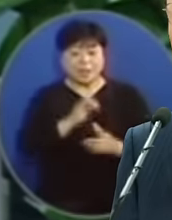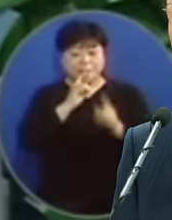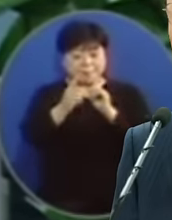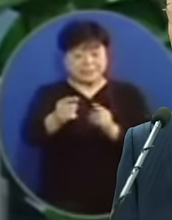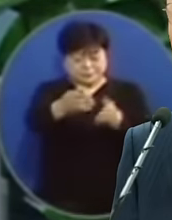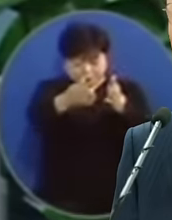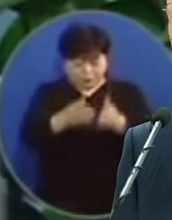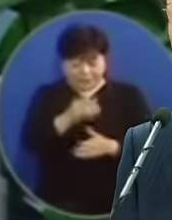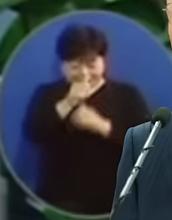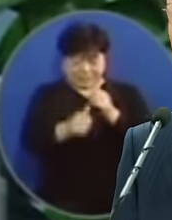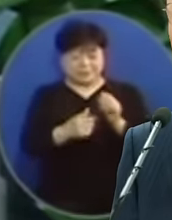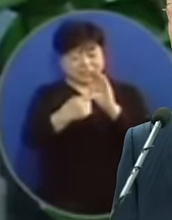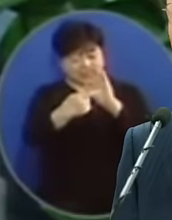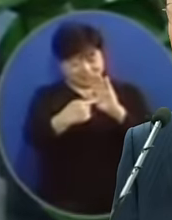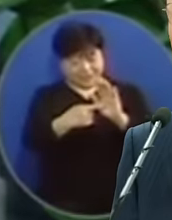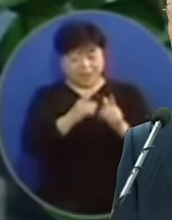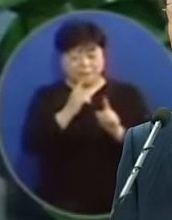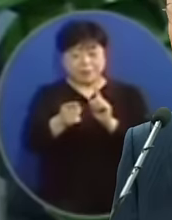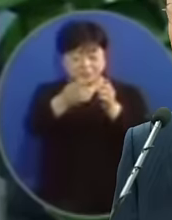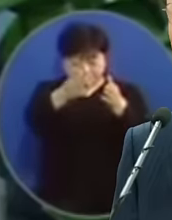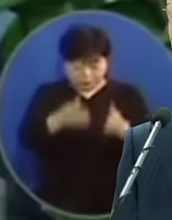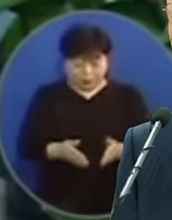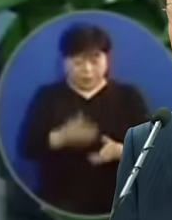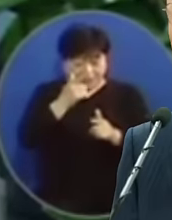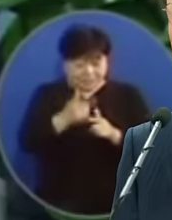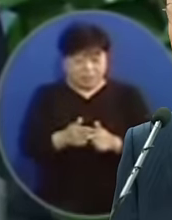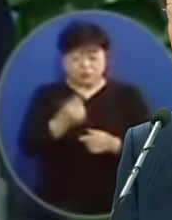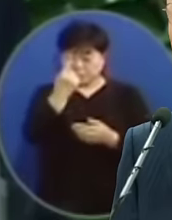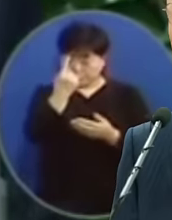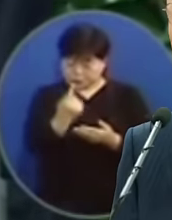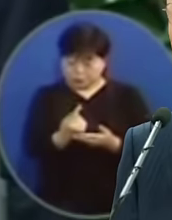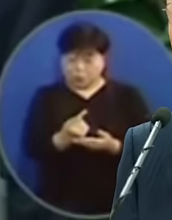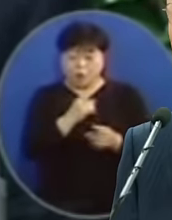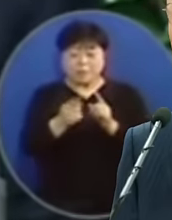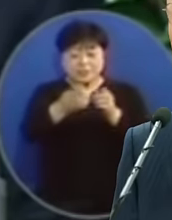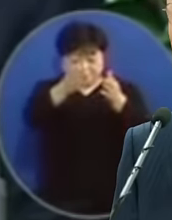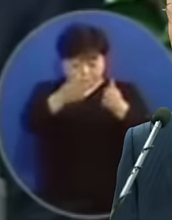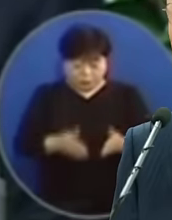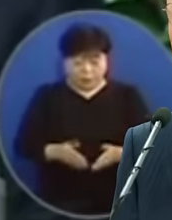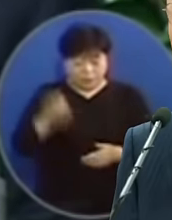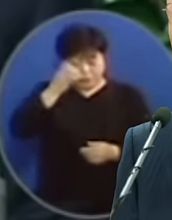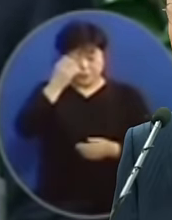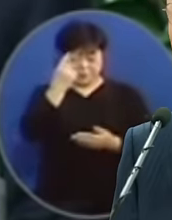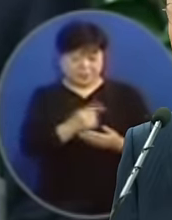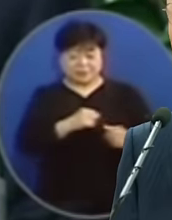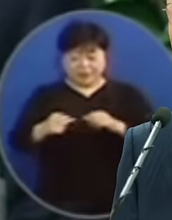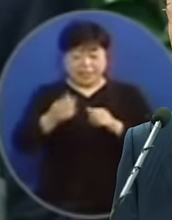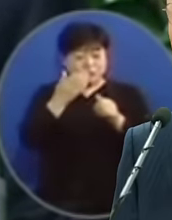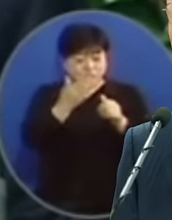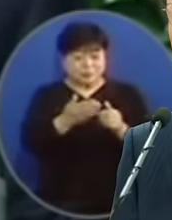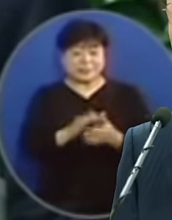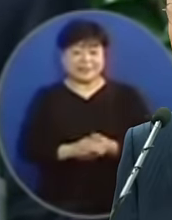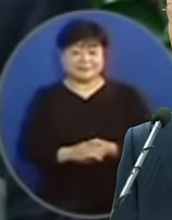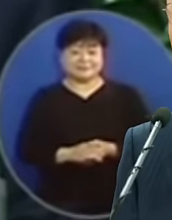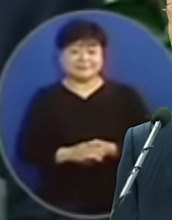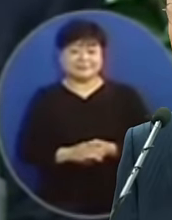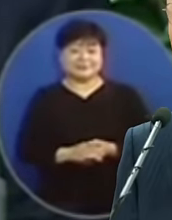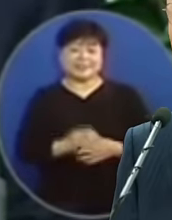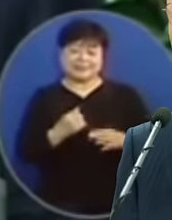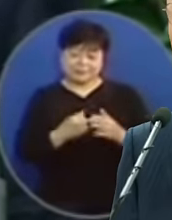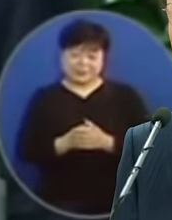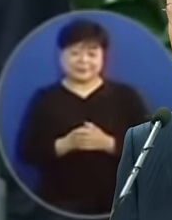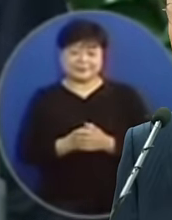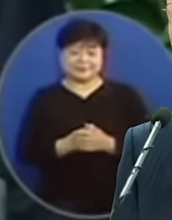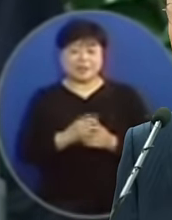말씀을 통하여 하나님이 나타나시고 말씀을 통하여 예수님이 찾아오시고 말씀을 통하여 성령께서 역사하시는 것입니다. 그렇기